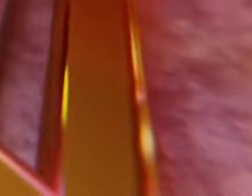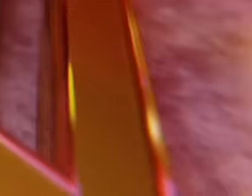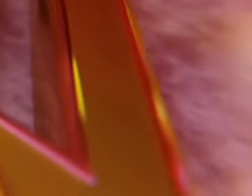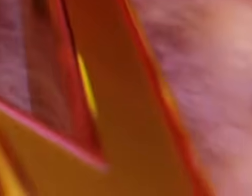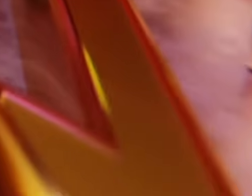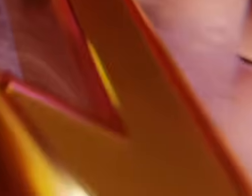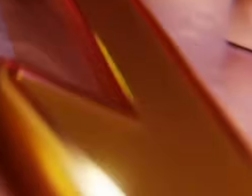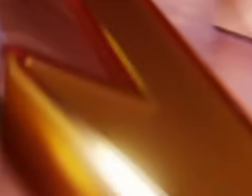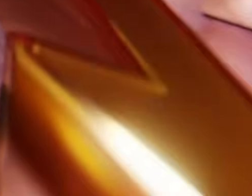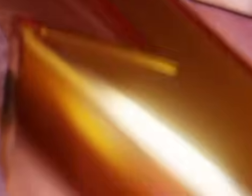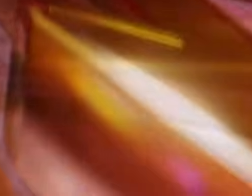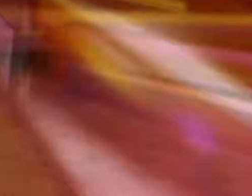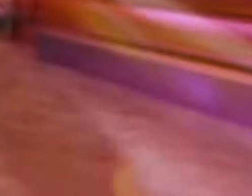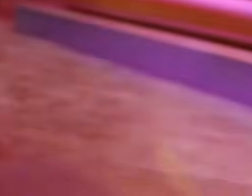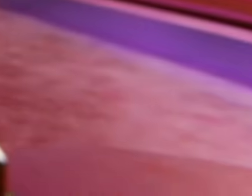حجتين يا